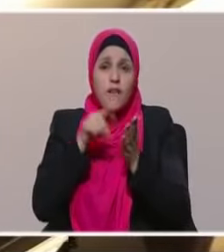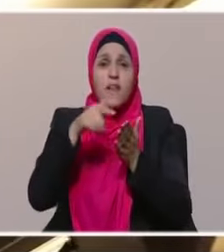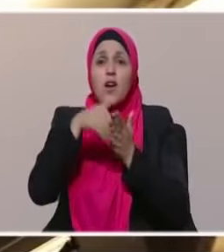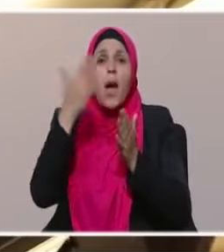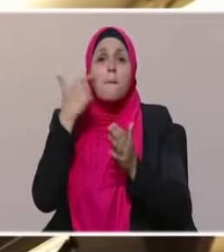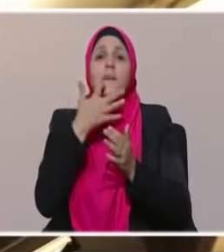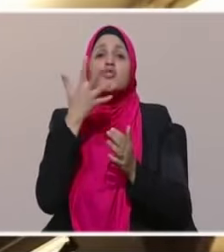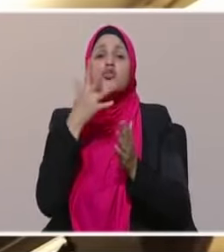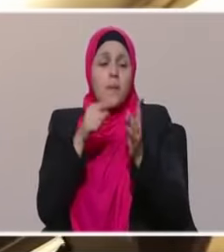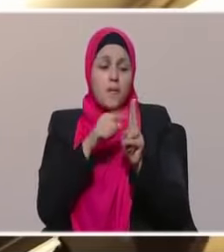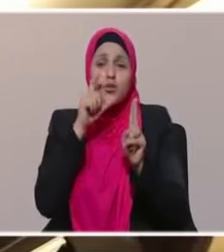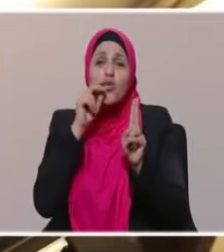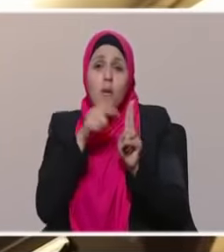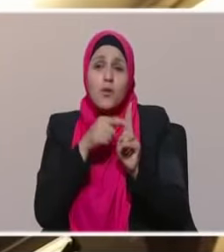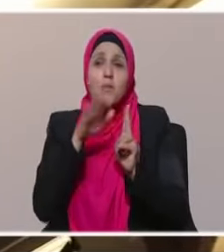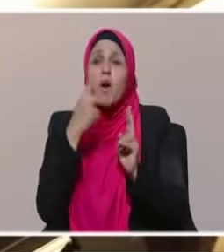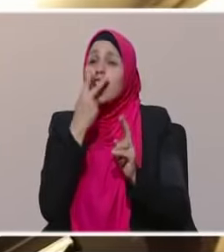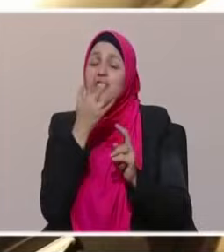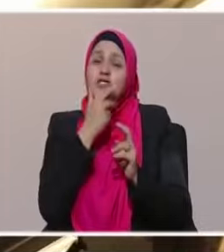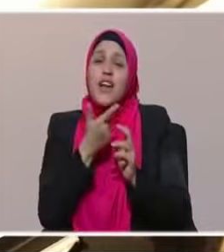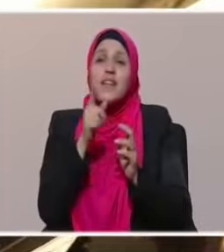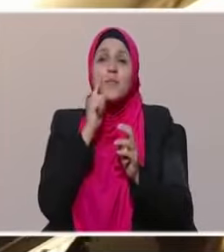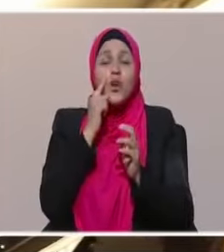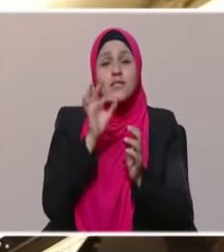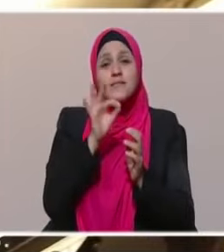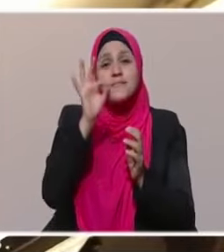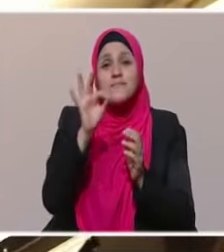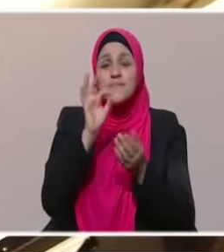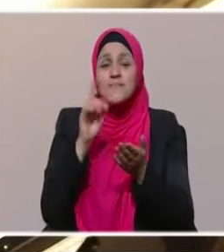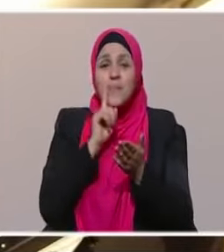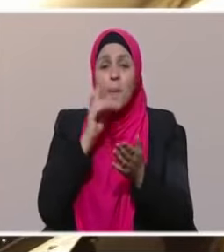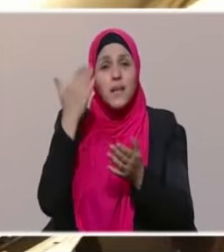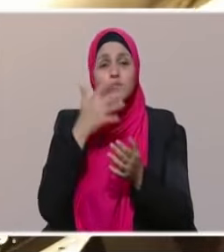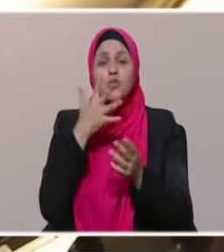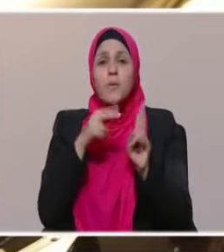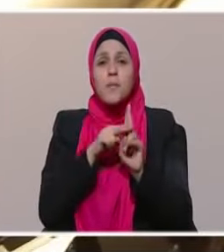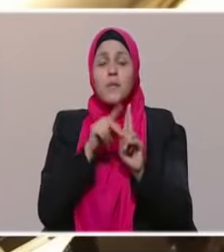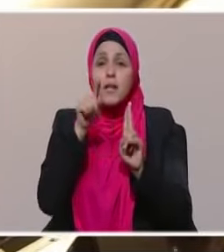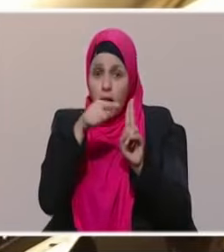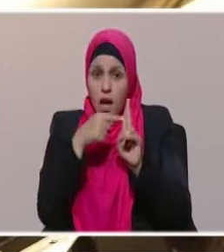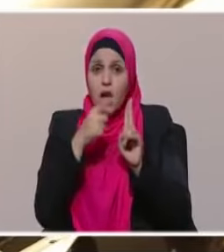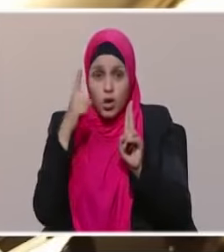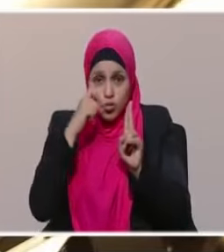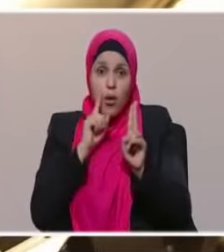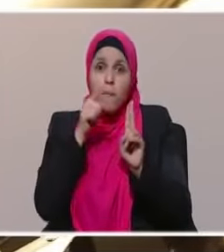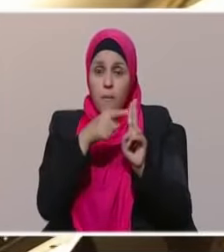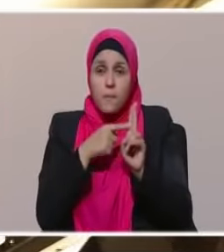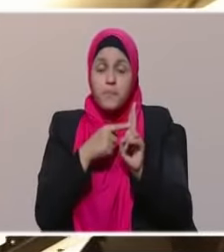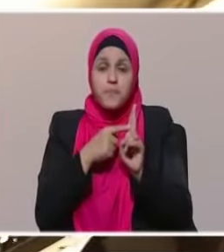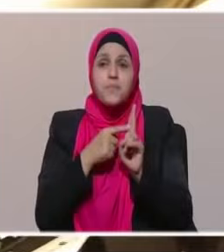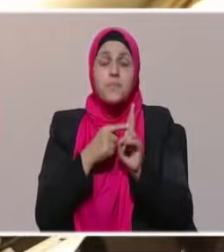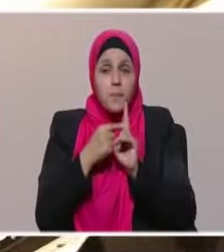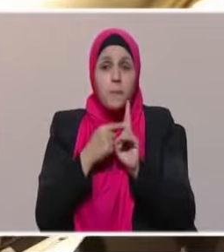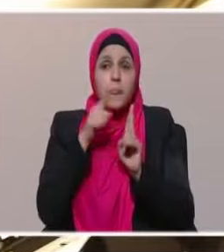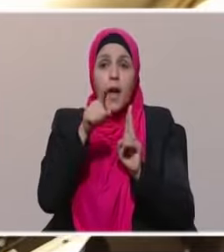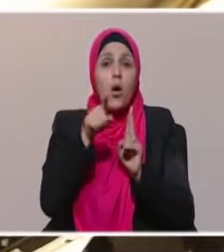وهي شابة اهي. خليني كده اهي. دي صورة والدة محمد اللي